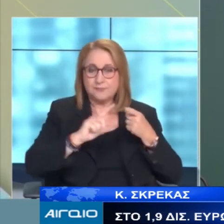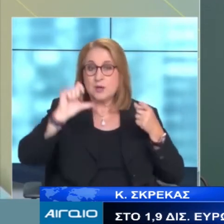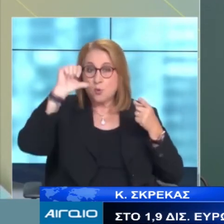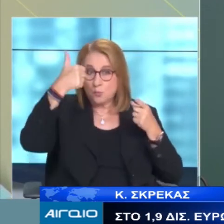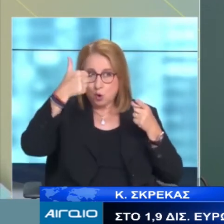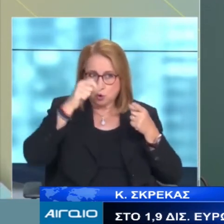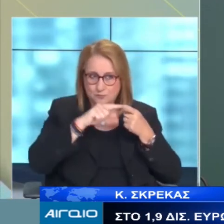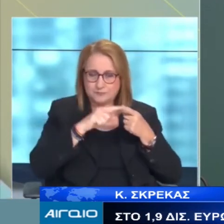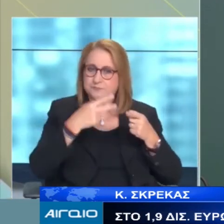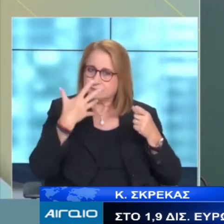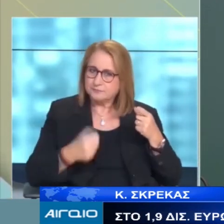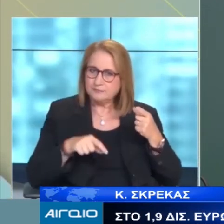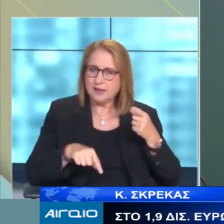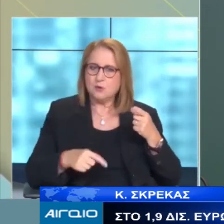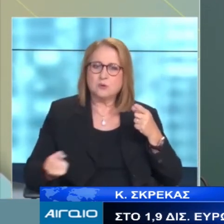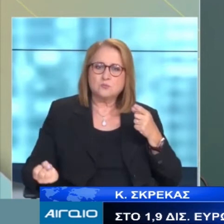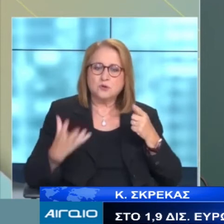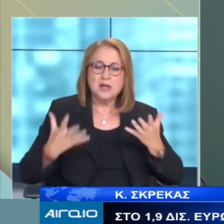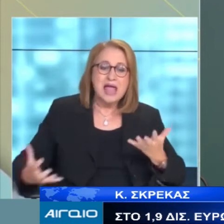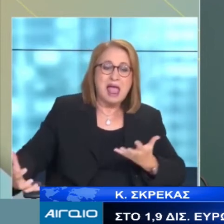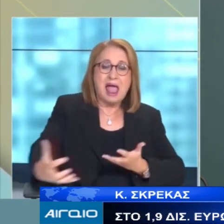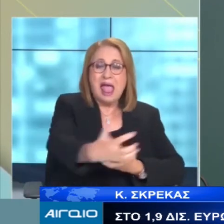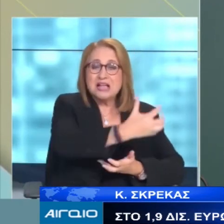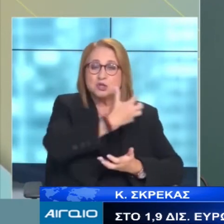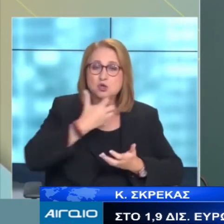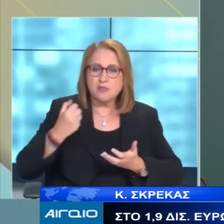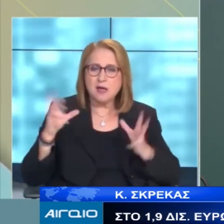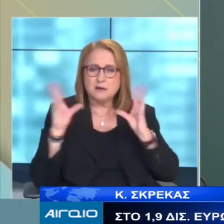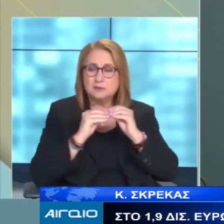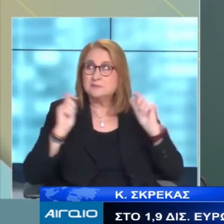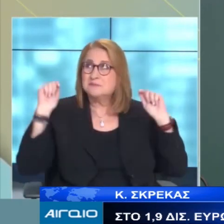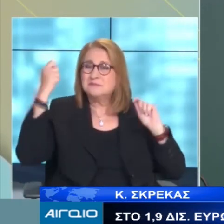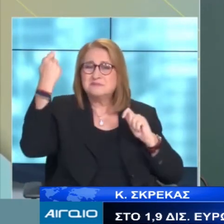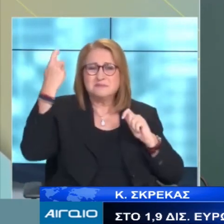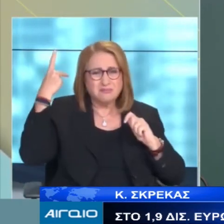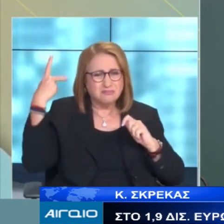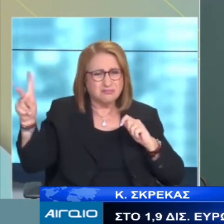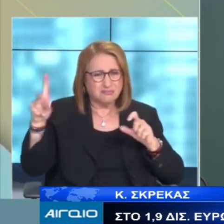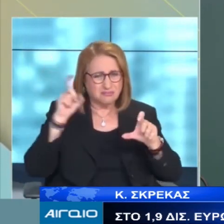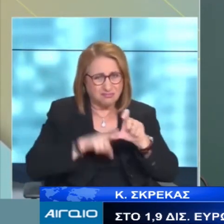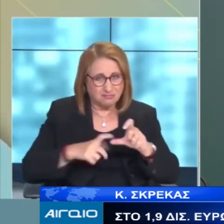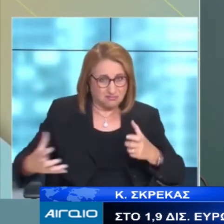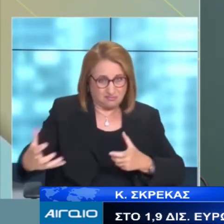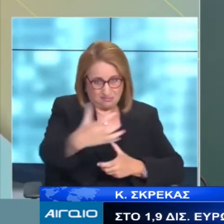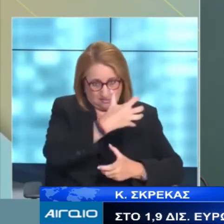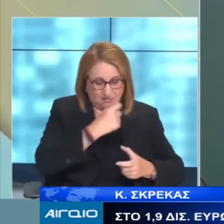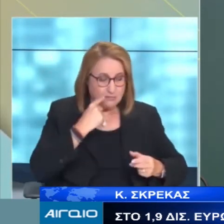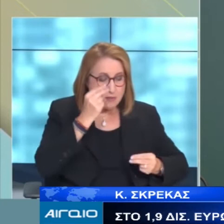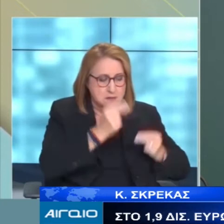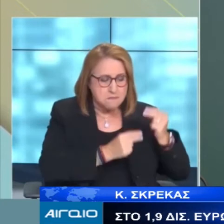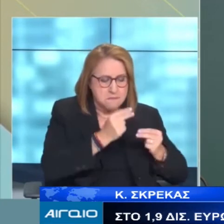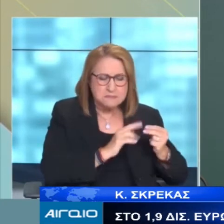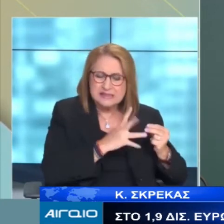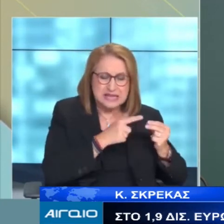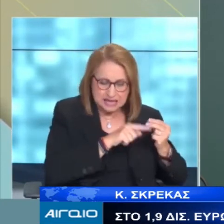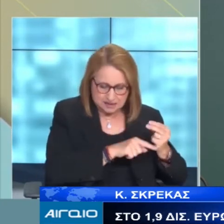τον μηχανισμό ανάκτησης των υπερεσόδων από την ηλεκτροπαραγωγή, την διαφάνεια στις τιμές που ανακοινώνονται από